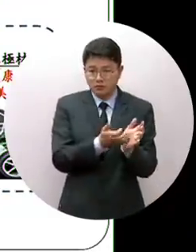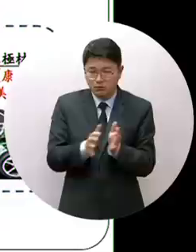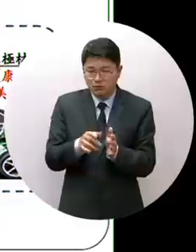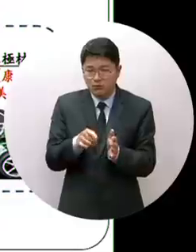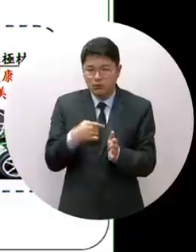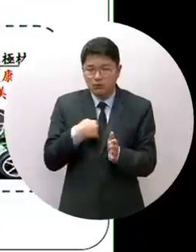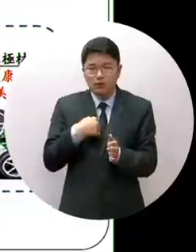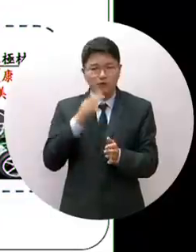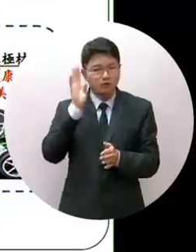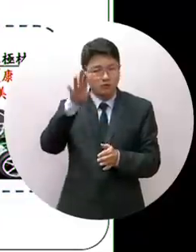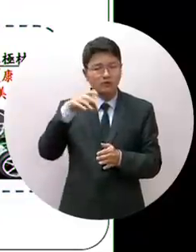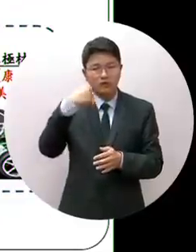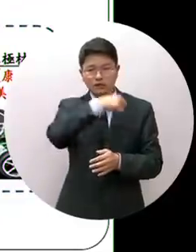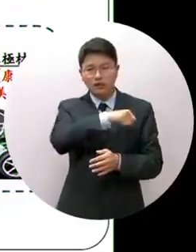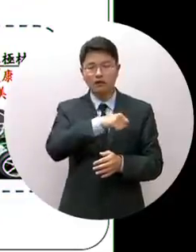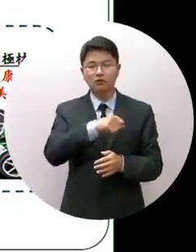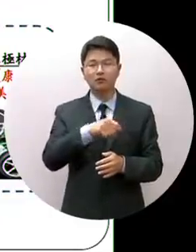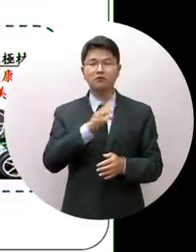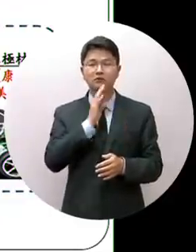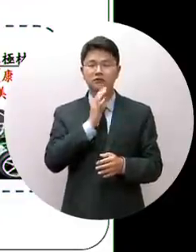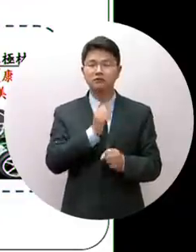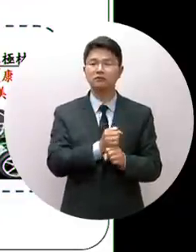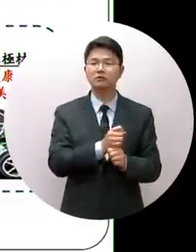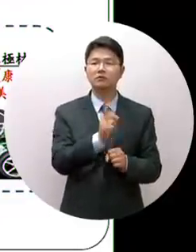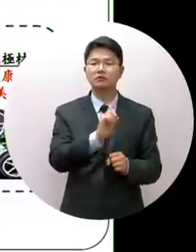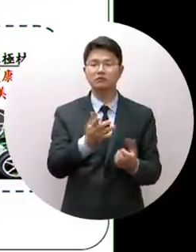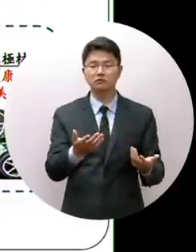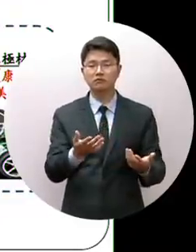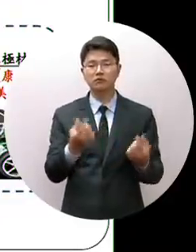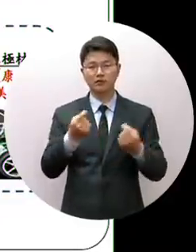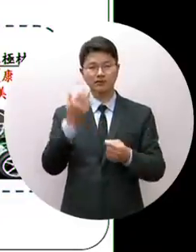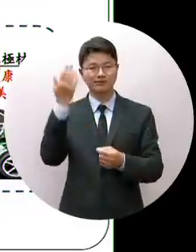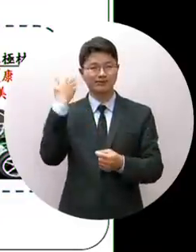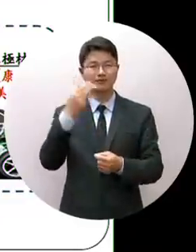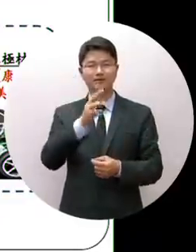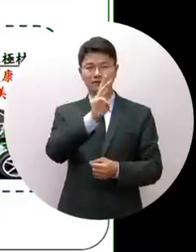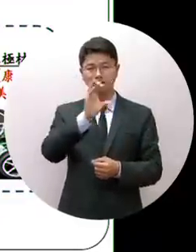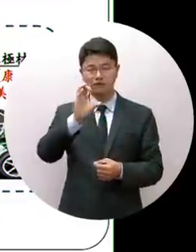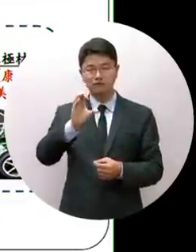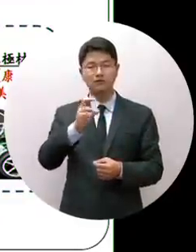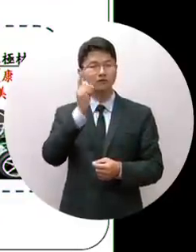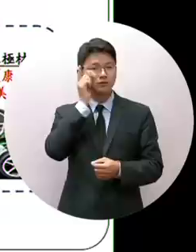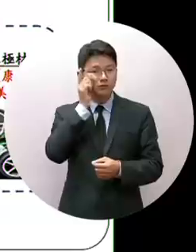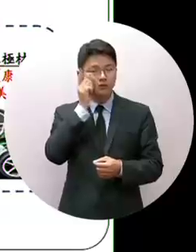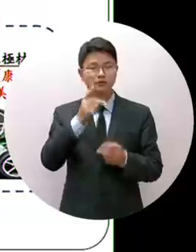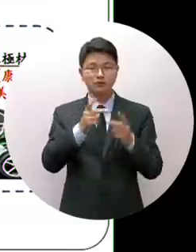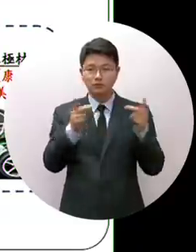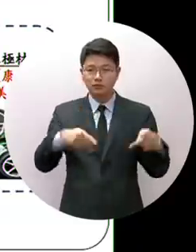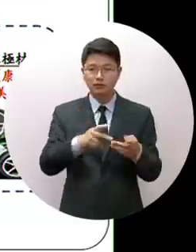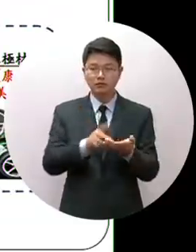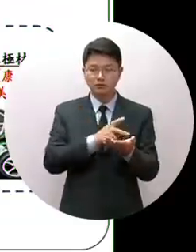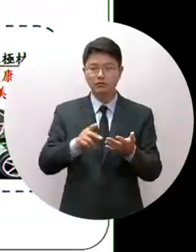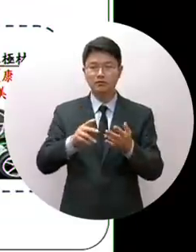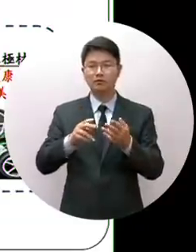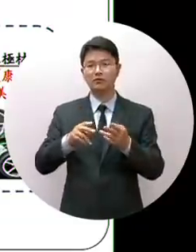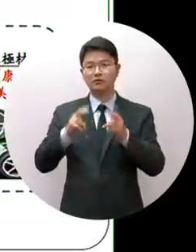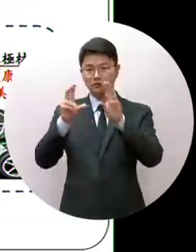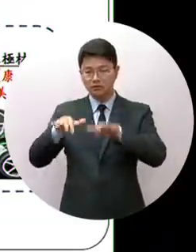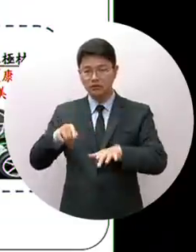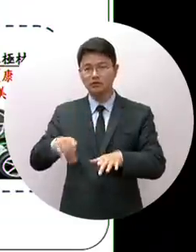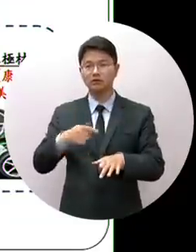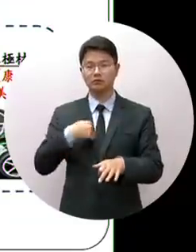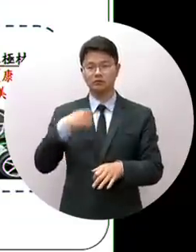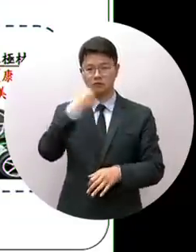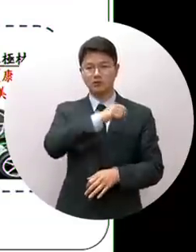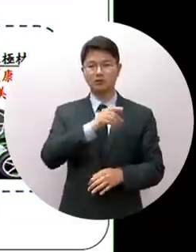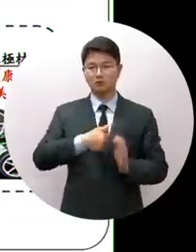什么地方？就像我们的3C产品，我们在世界定位是晶圆代工的最大工